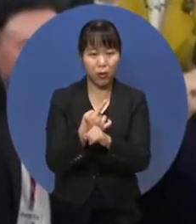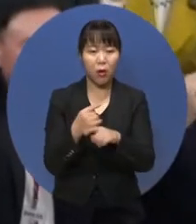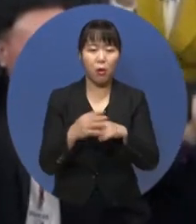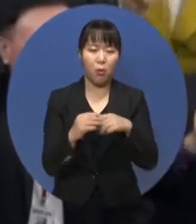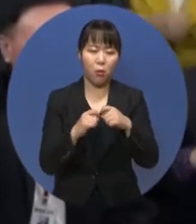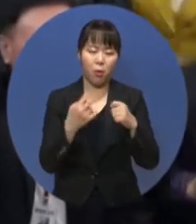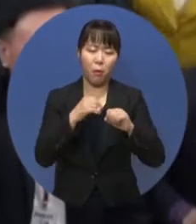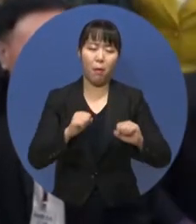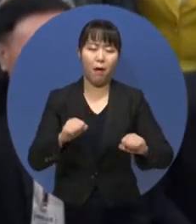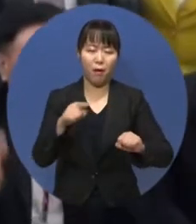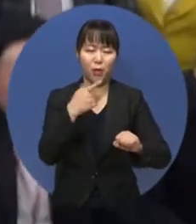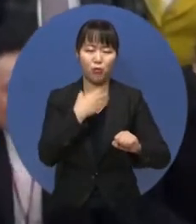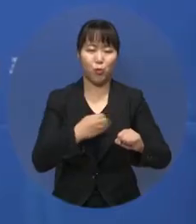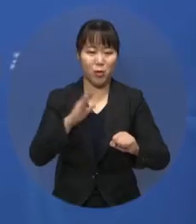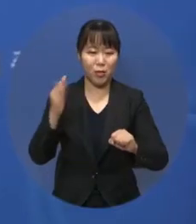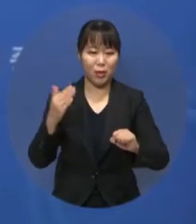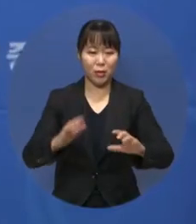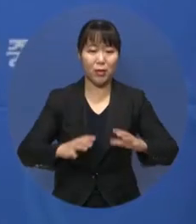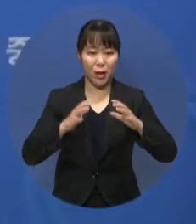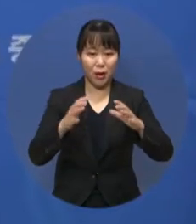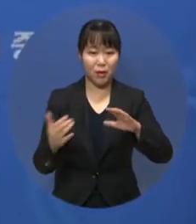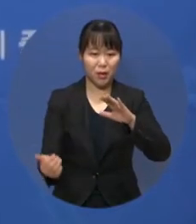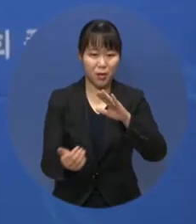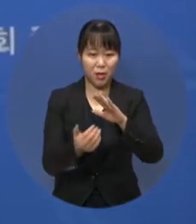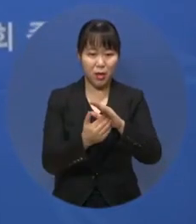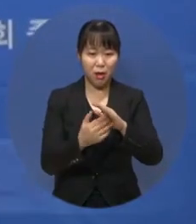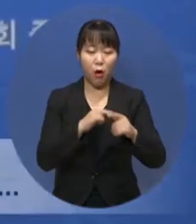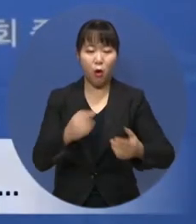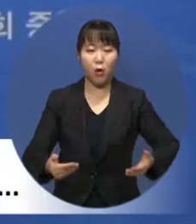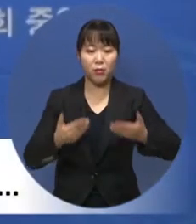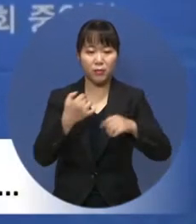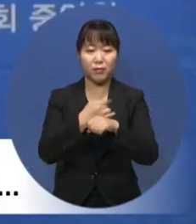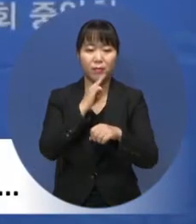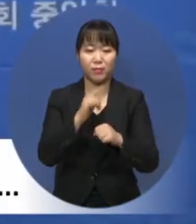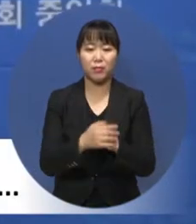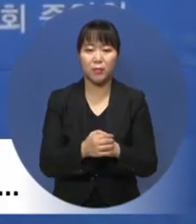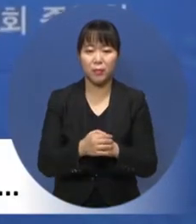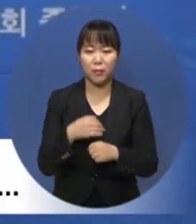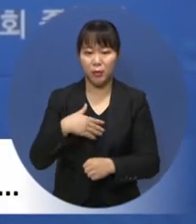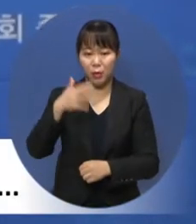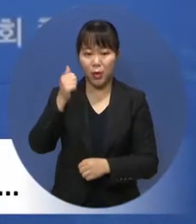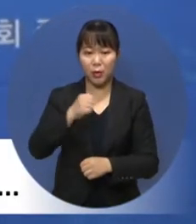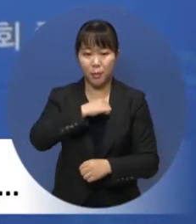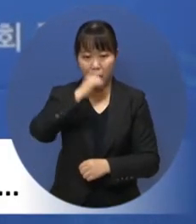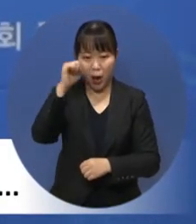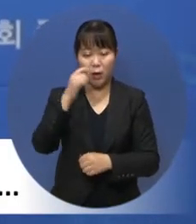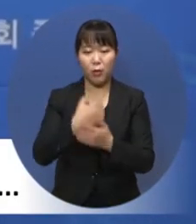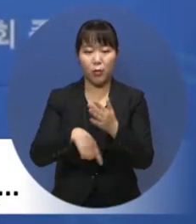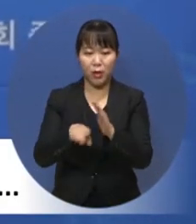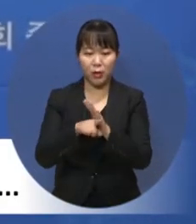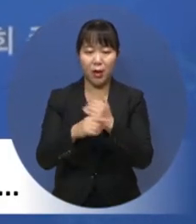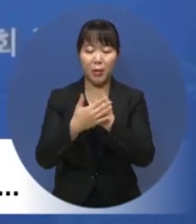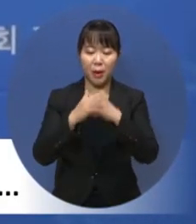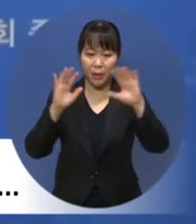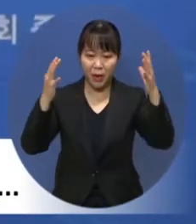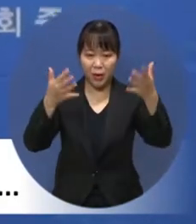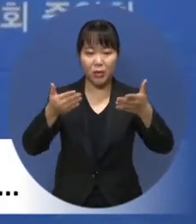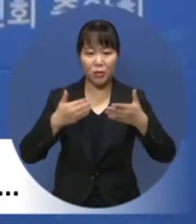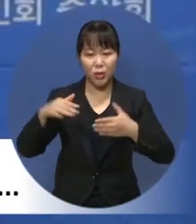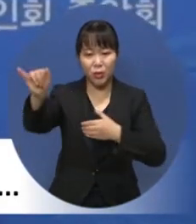축복이 댓가를 만드는 내 단수 확인 하 고 말했습니다 대당 에 당 쓰게 되도록 쭉 얘 지금